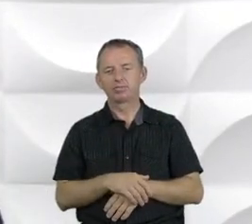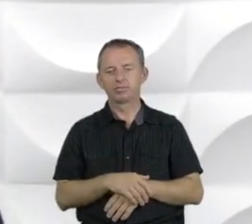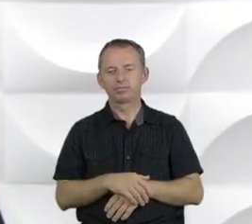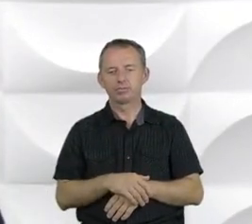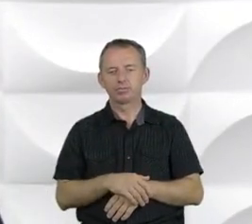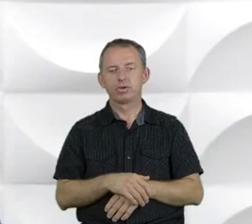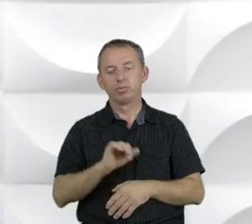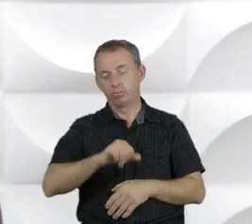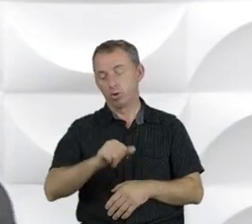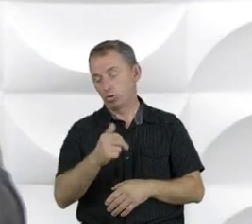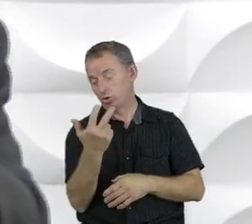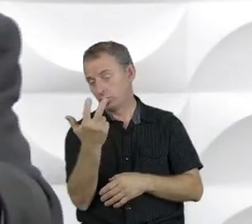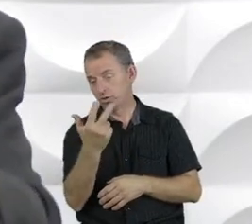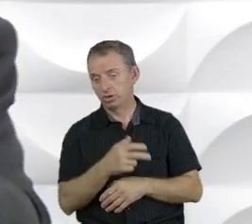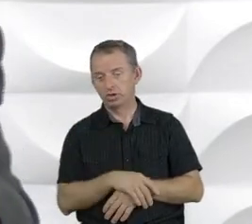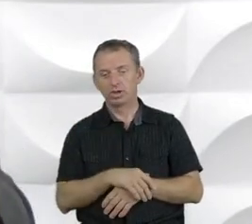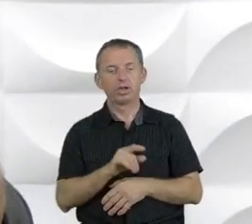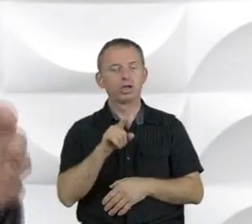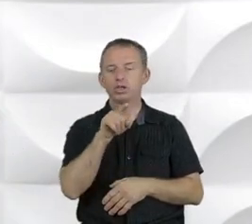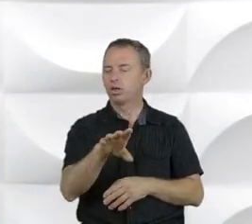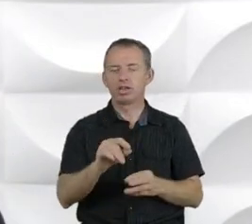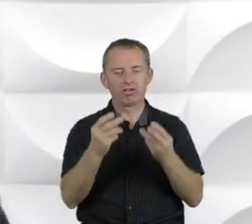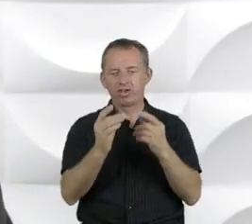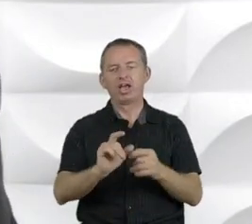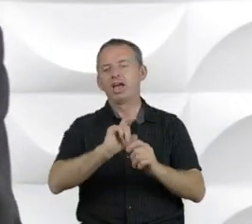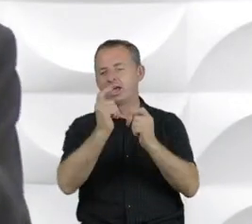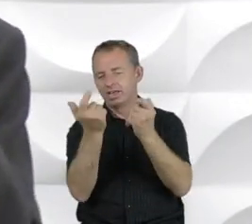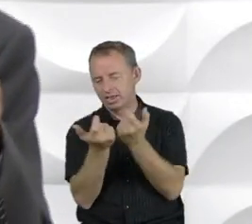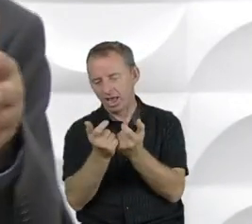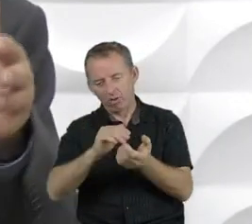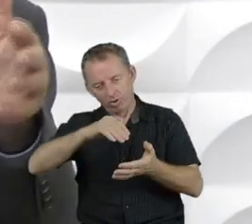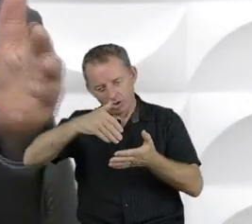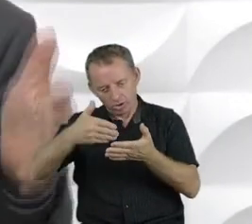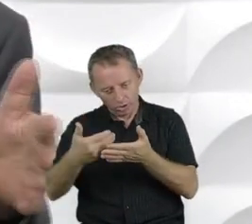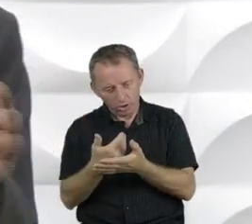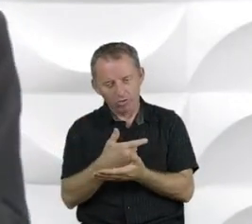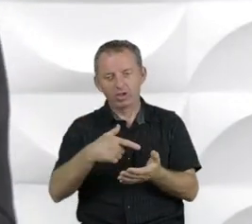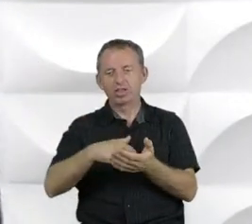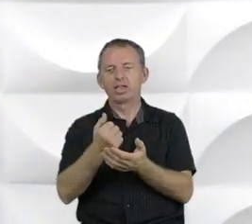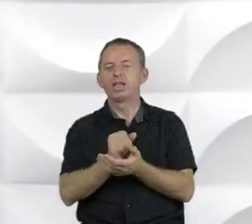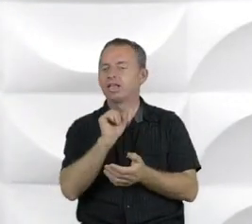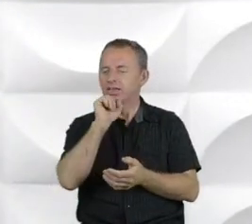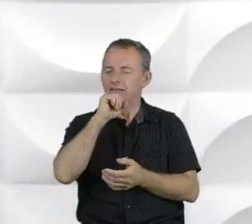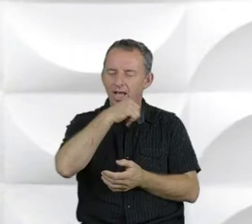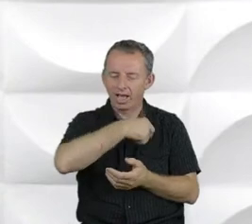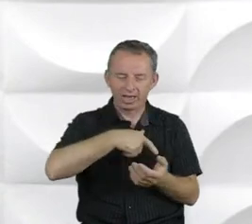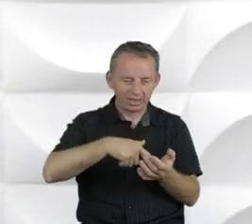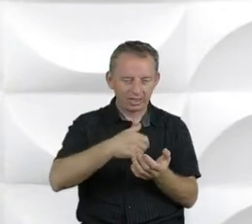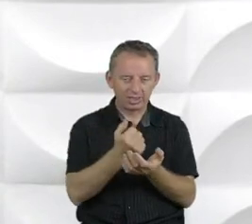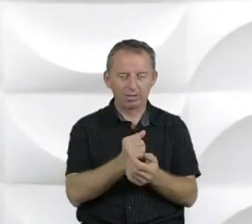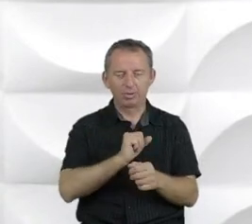Może trzy. Ale to nieważne. Cały Nowy Testament i cały Stary Testament jest.